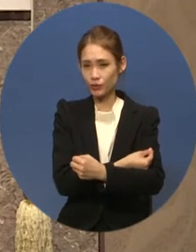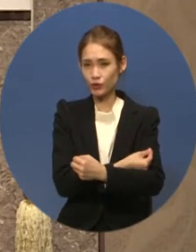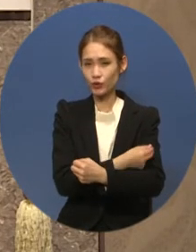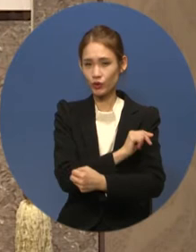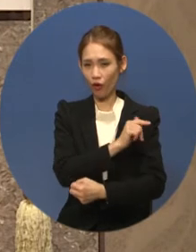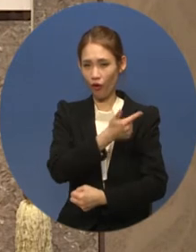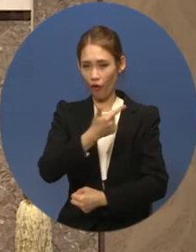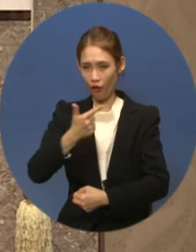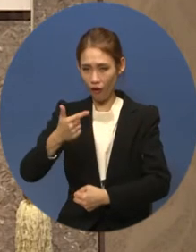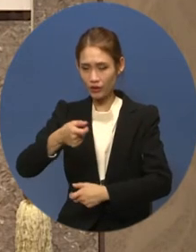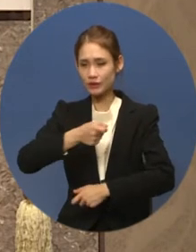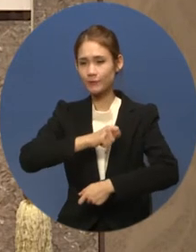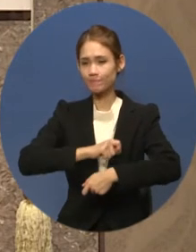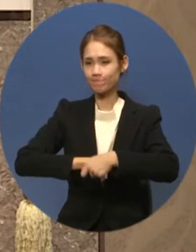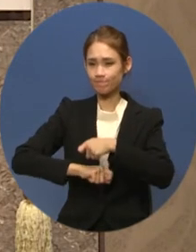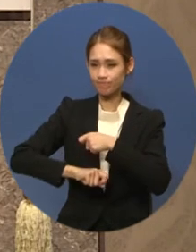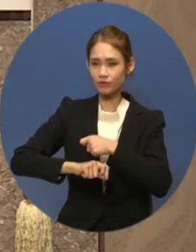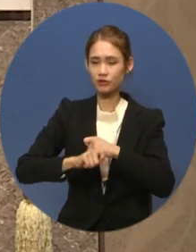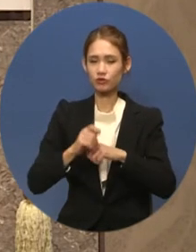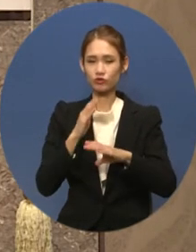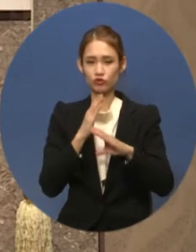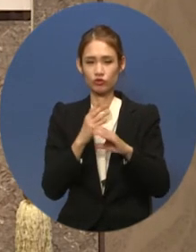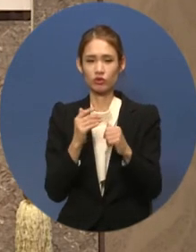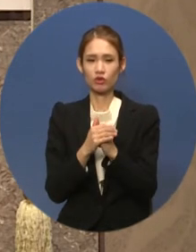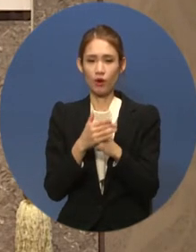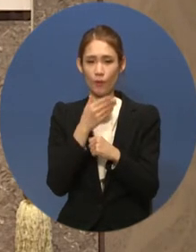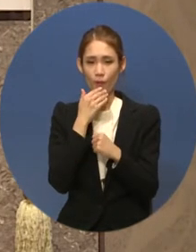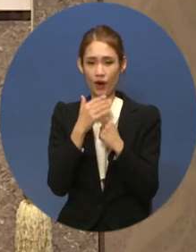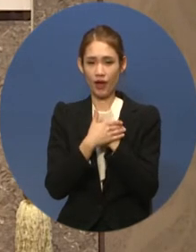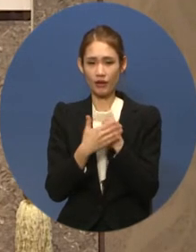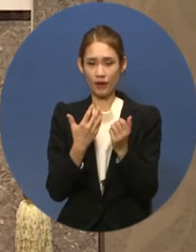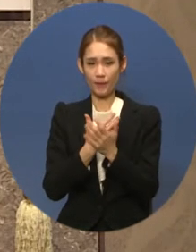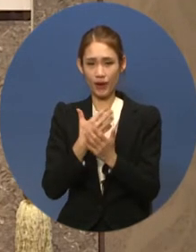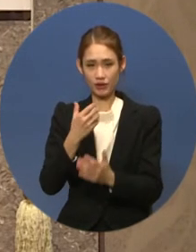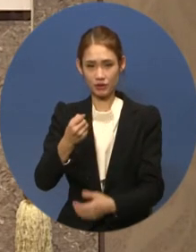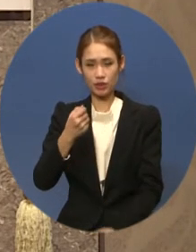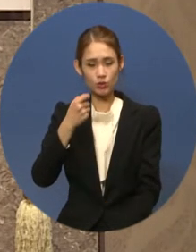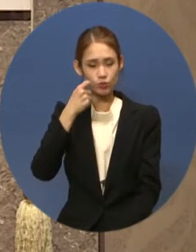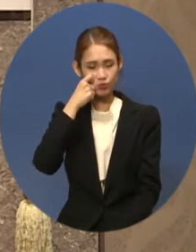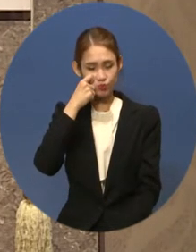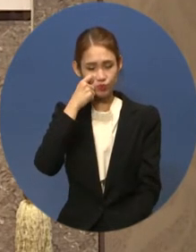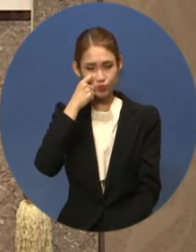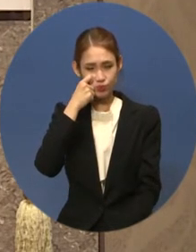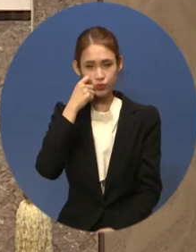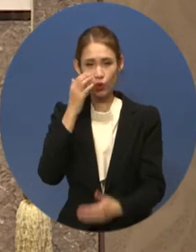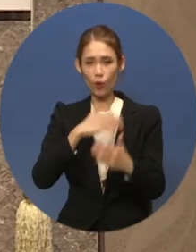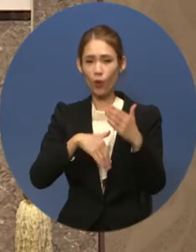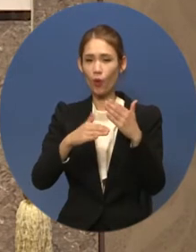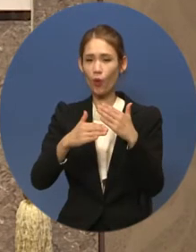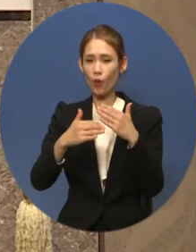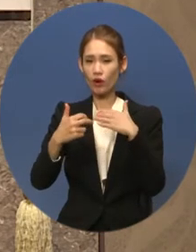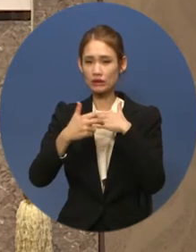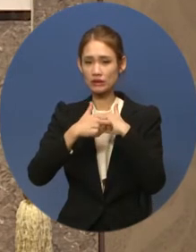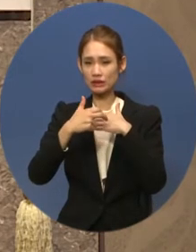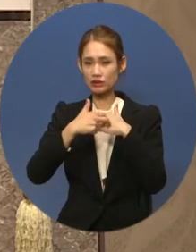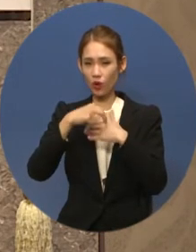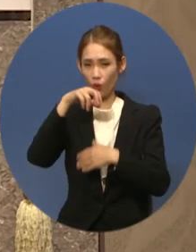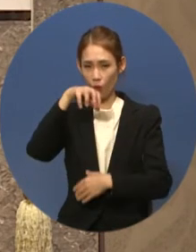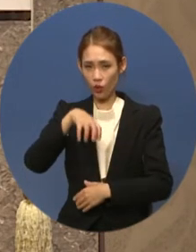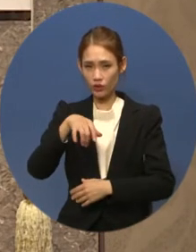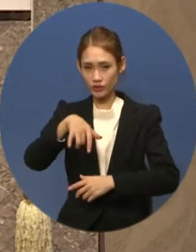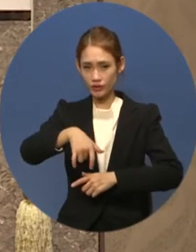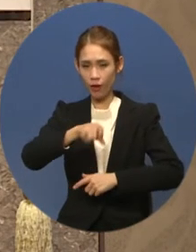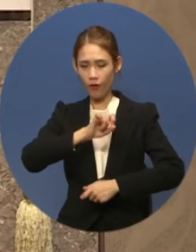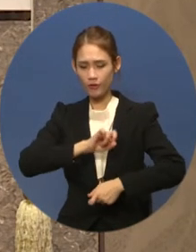펼치고 있고요 어 복지사각지대 의료 사각지대에 있는 사람들을 공공의료 기관으로서 적극적으로 끌어안은